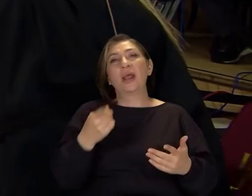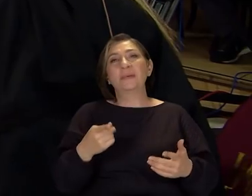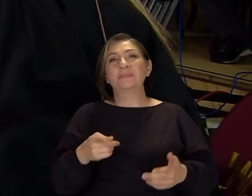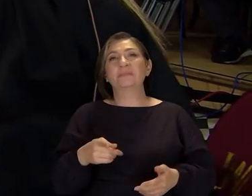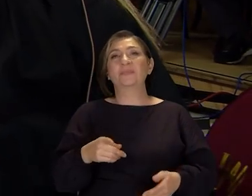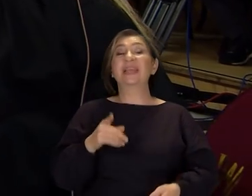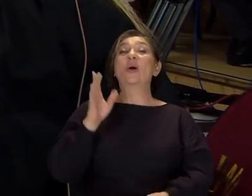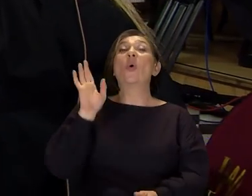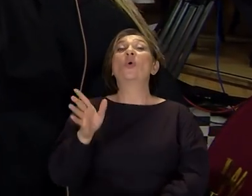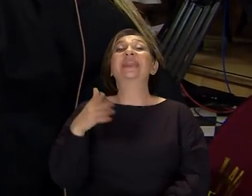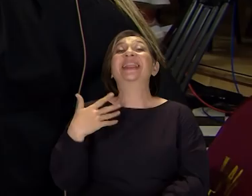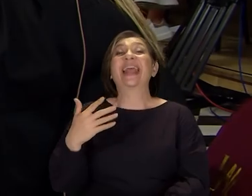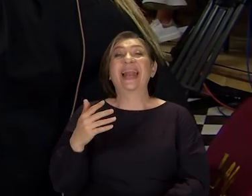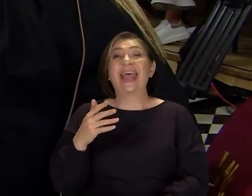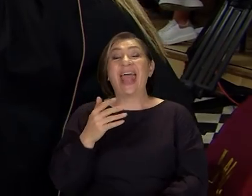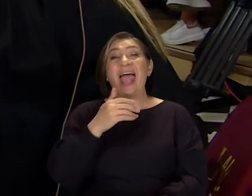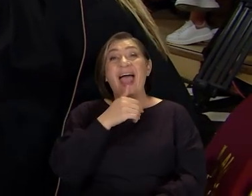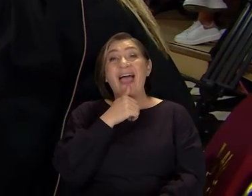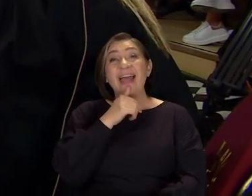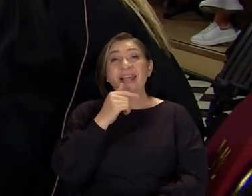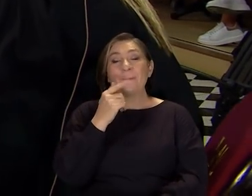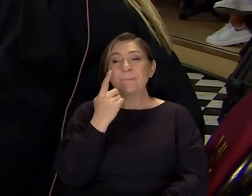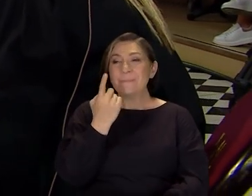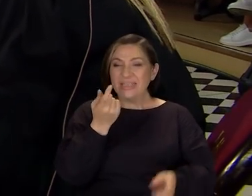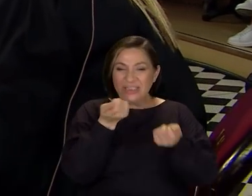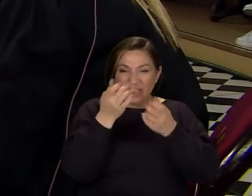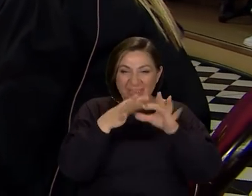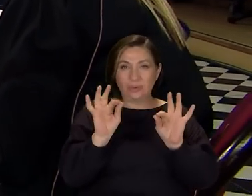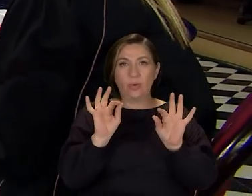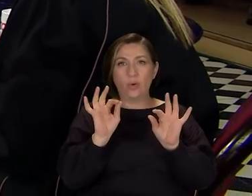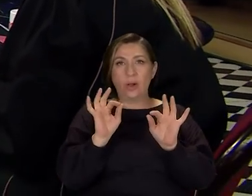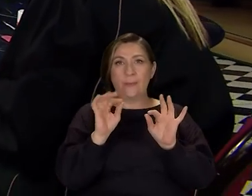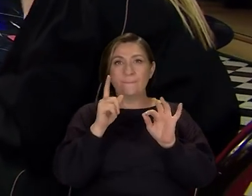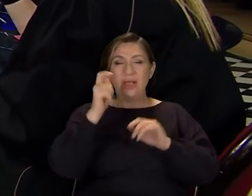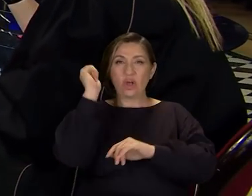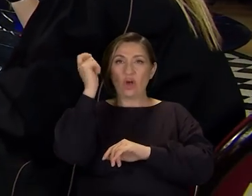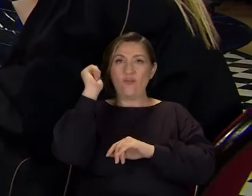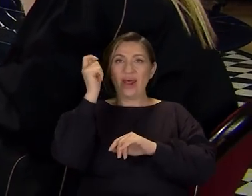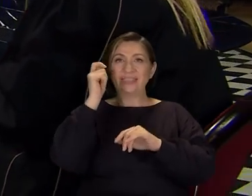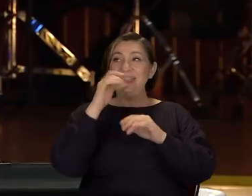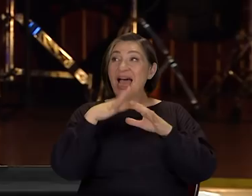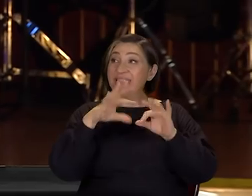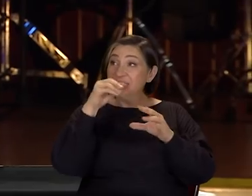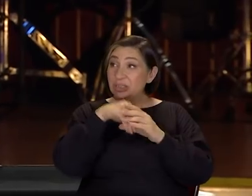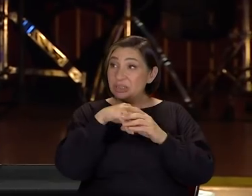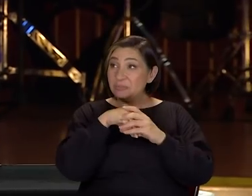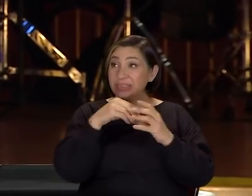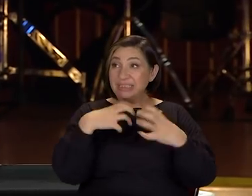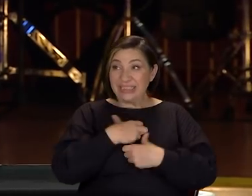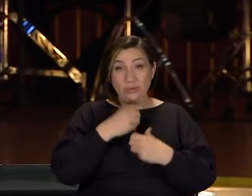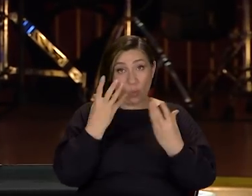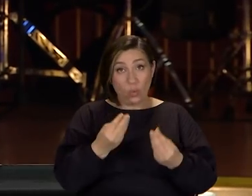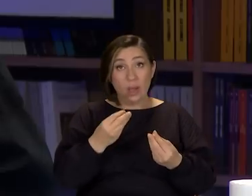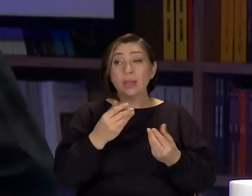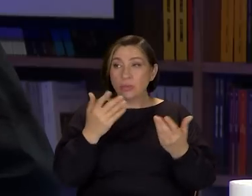çata çat değil yani. Şöyle bir şey. Erkek bir speech hazırlıyor. Bir konferans bence hazırlıyor. Bence hazırladığı için mi acaba sıkıntı oluyor?